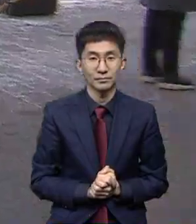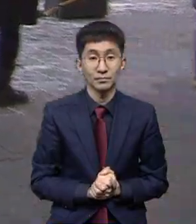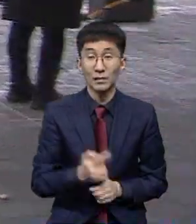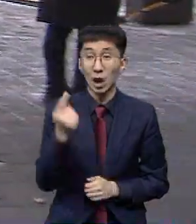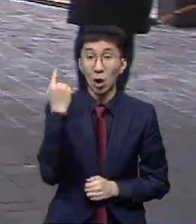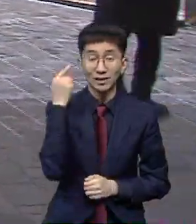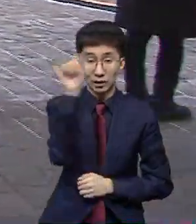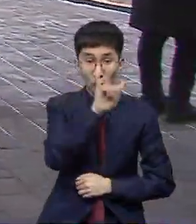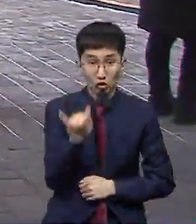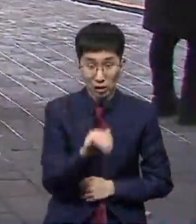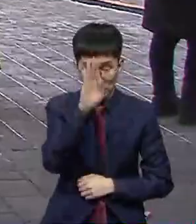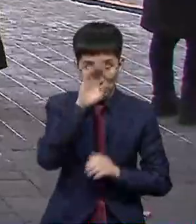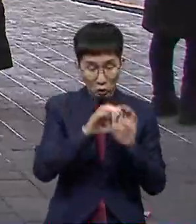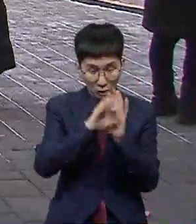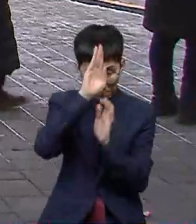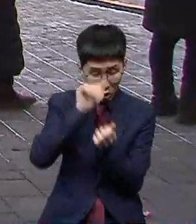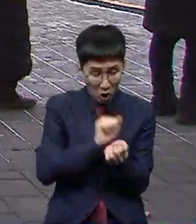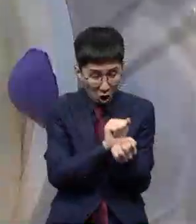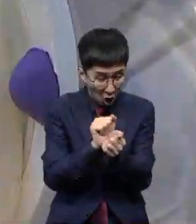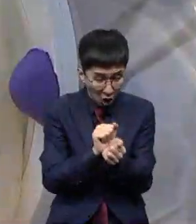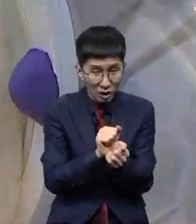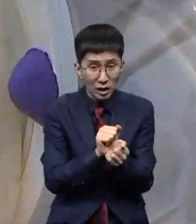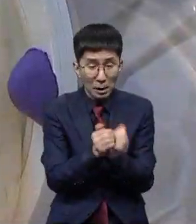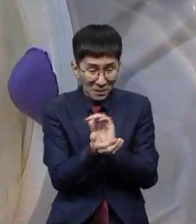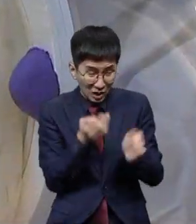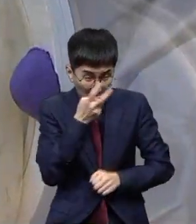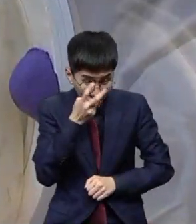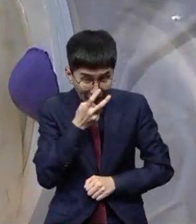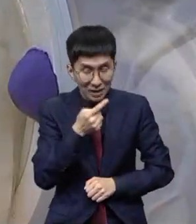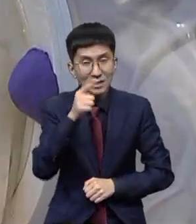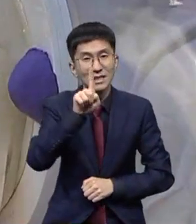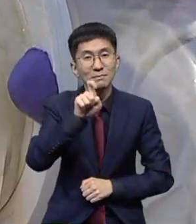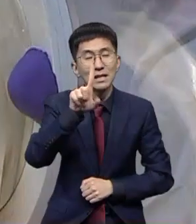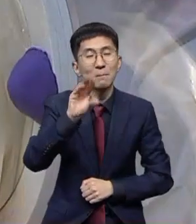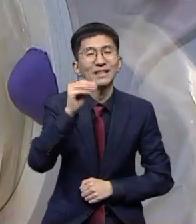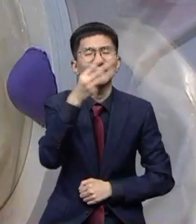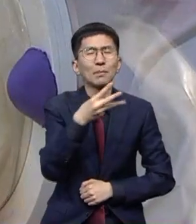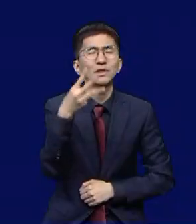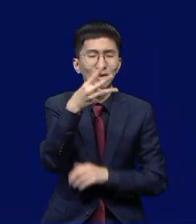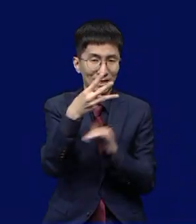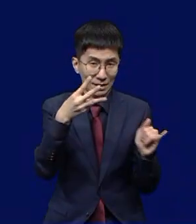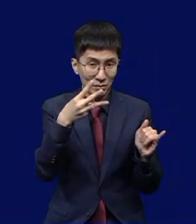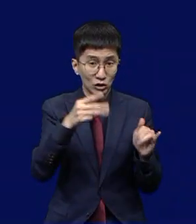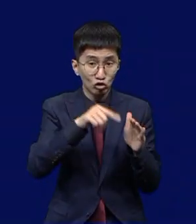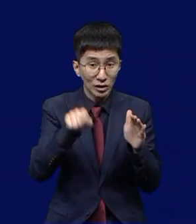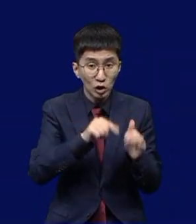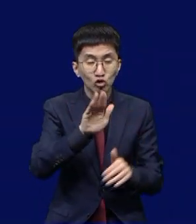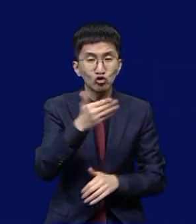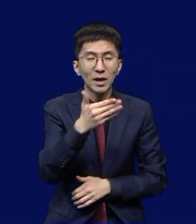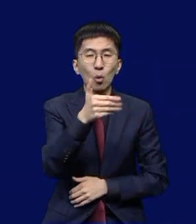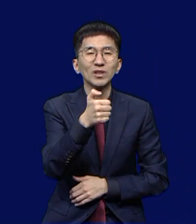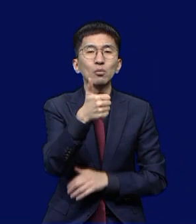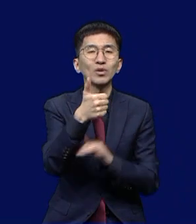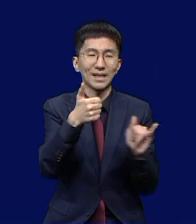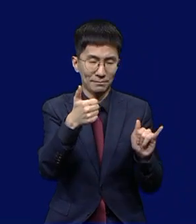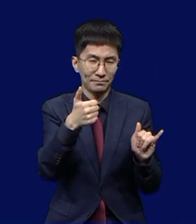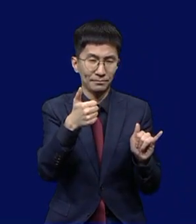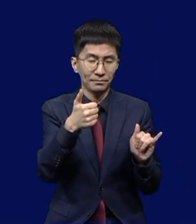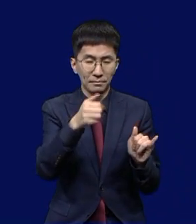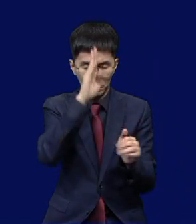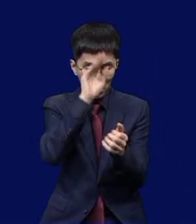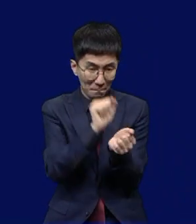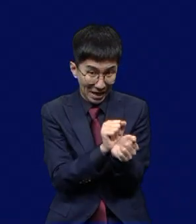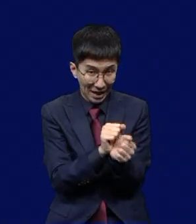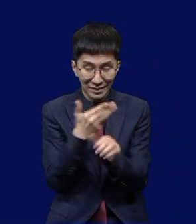어제 전국에서 코로나19 검사를 받은 사람 11만 3천여 명 가운데 모두 985명이 확진 판정을 받았습니다.